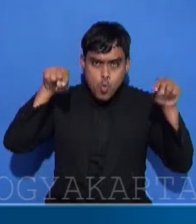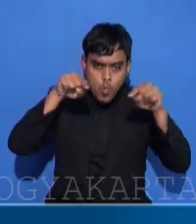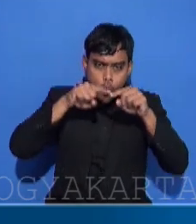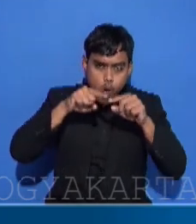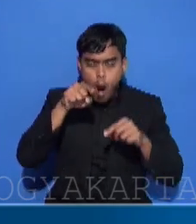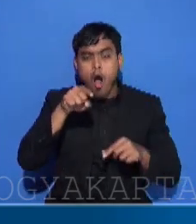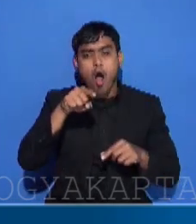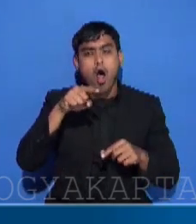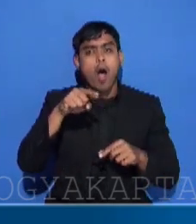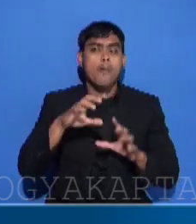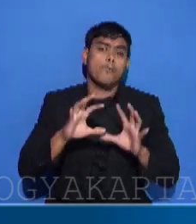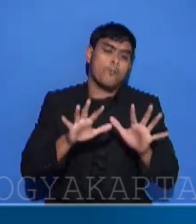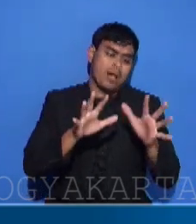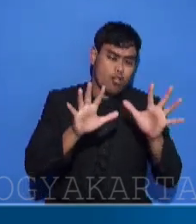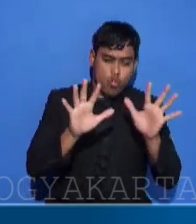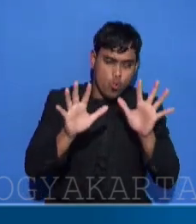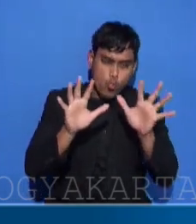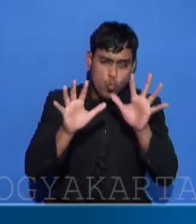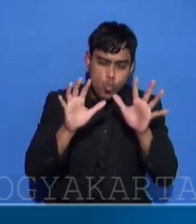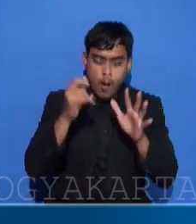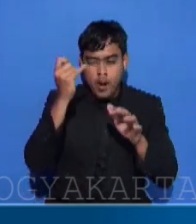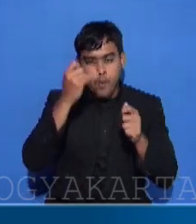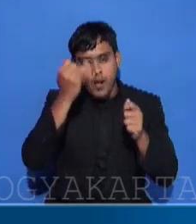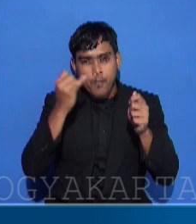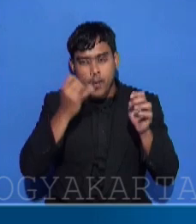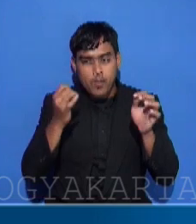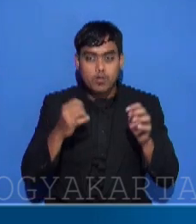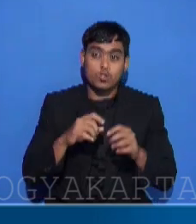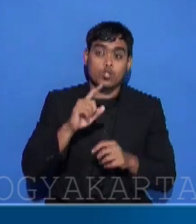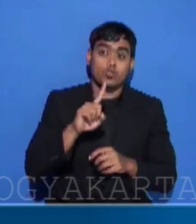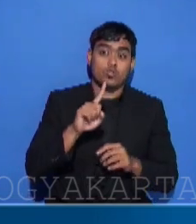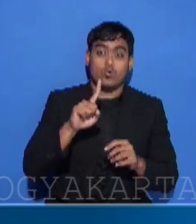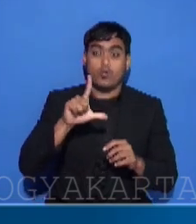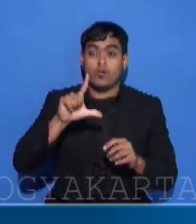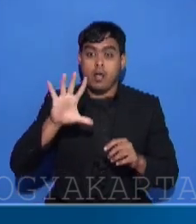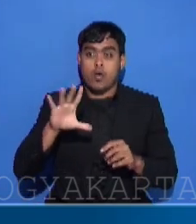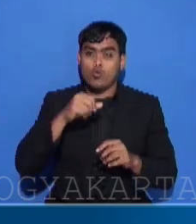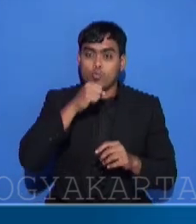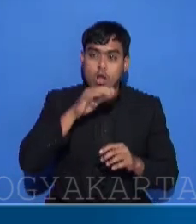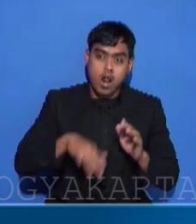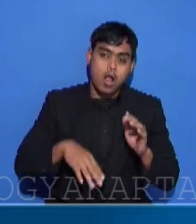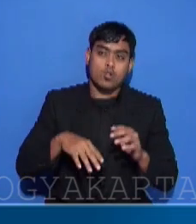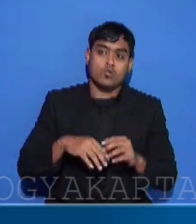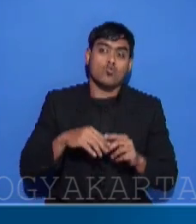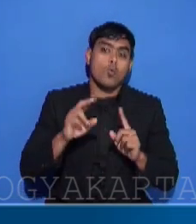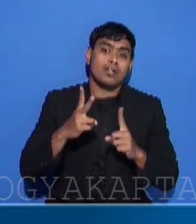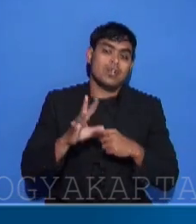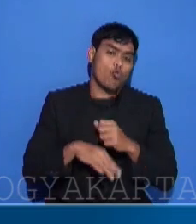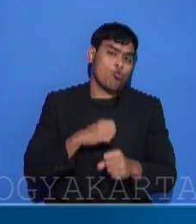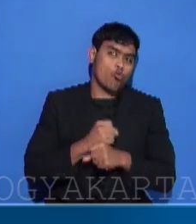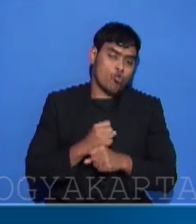sekitar 171 anak maksimal berusia 12 tahun mengikuti pameran seni rupa dengan total karya sebanyak